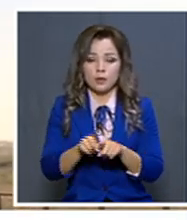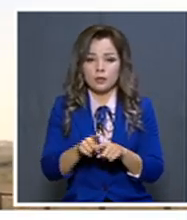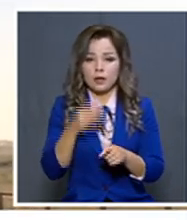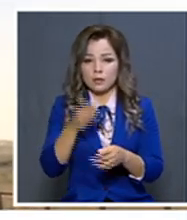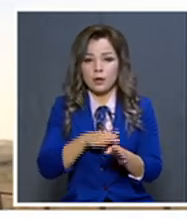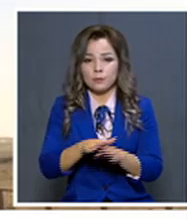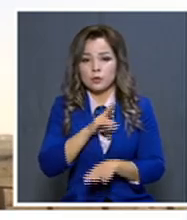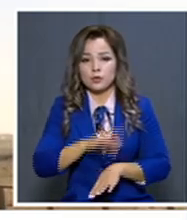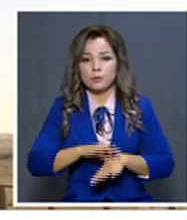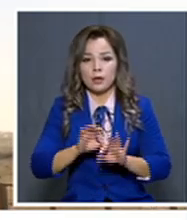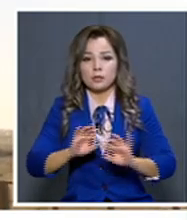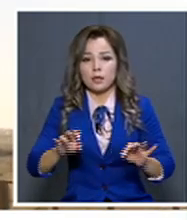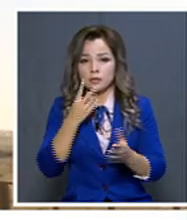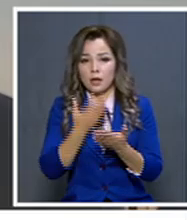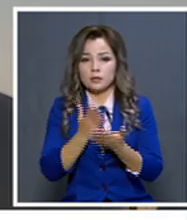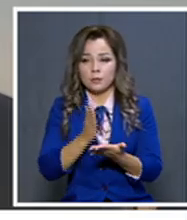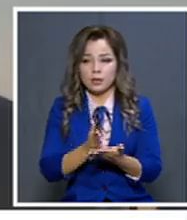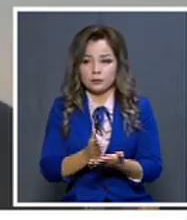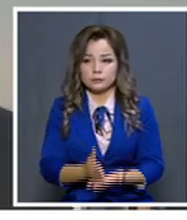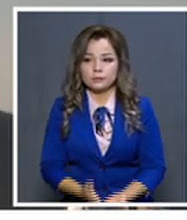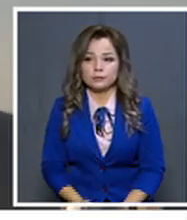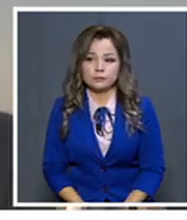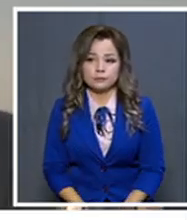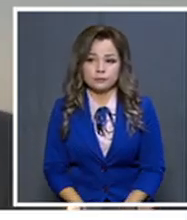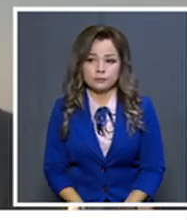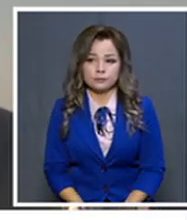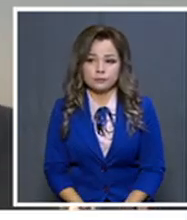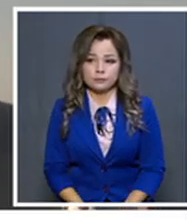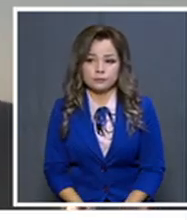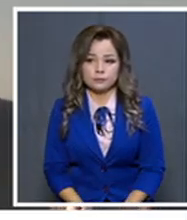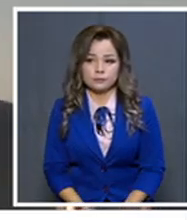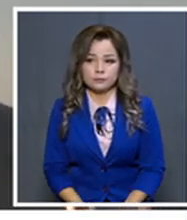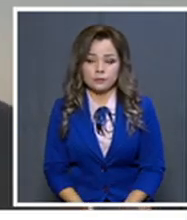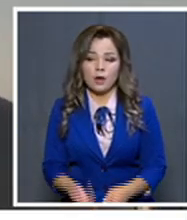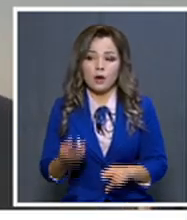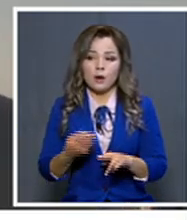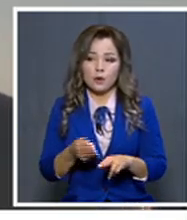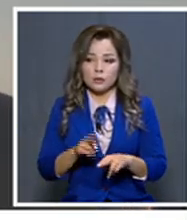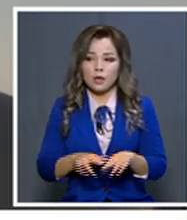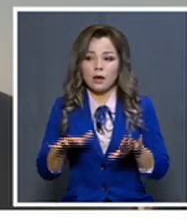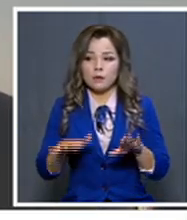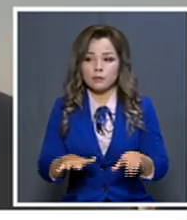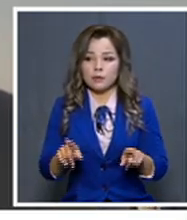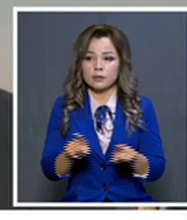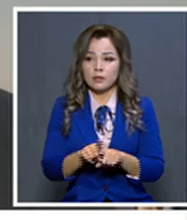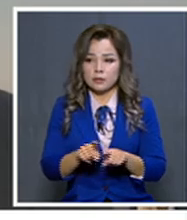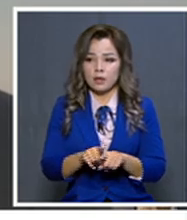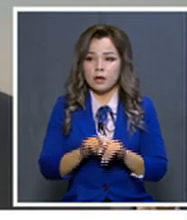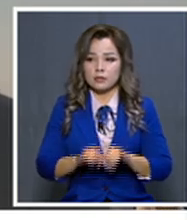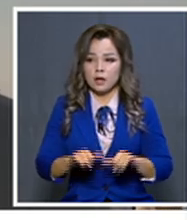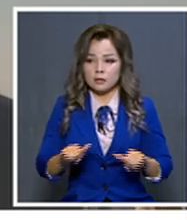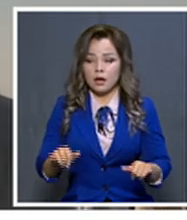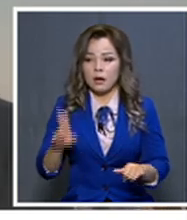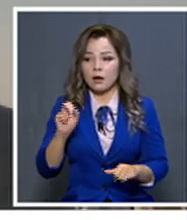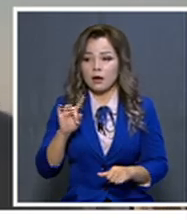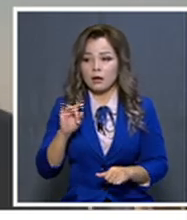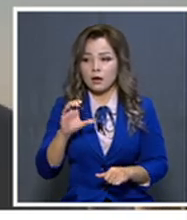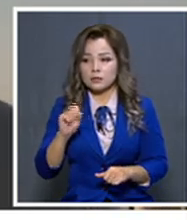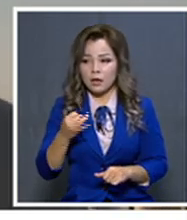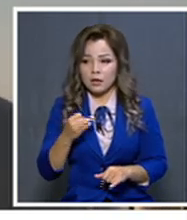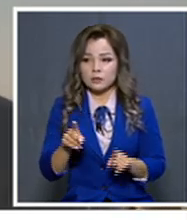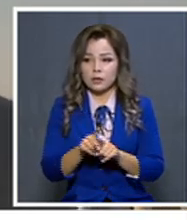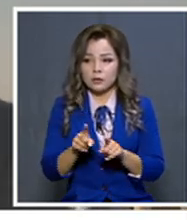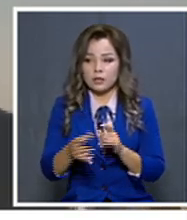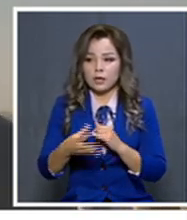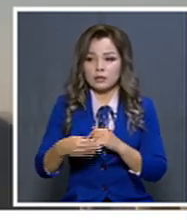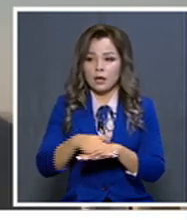жердің өткенінен сыр шертіп тұр. Осы жердің өзі Еділ мен Жайықтың ортасы. Орақ Мамай мен оның ұрпақтары Қарасай қазидің билігінде болған